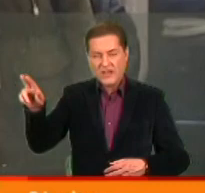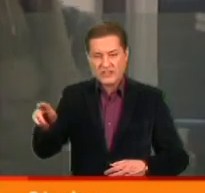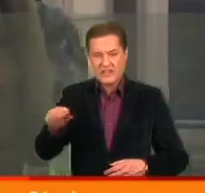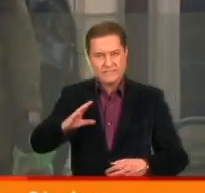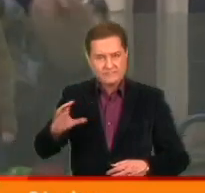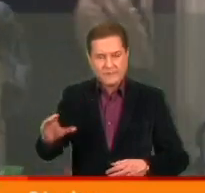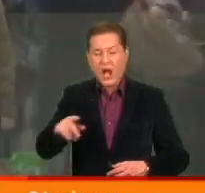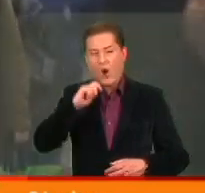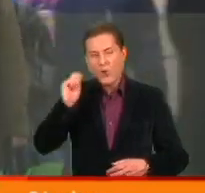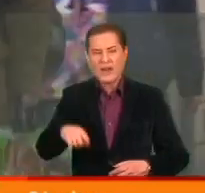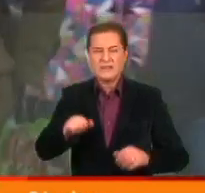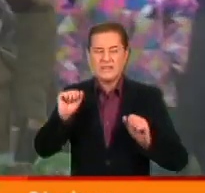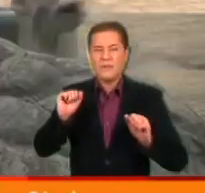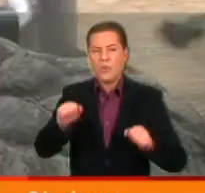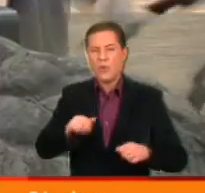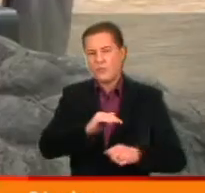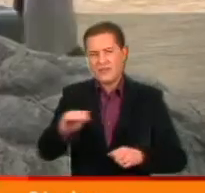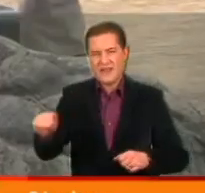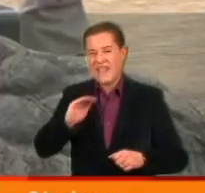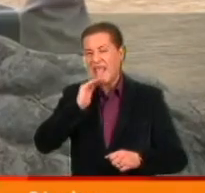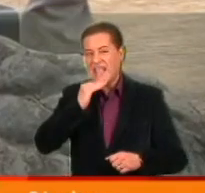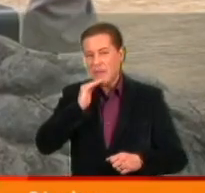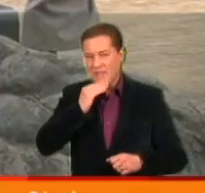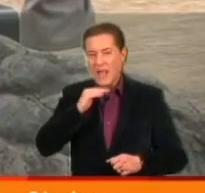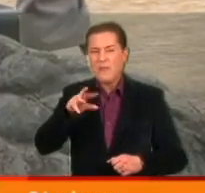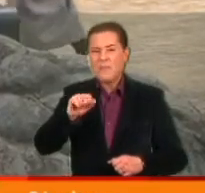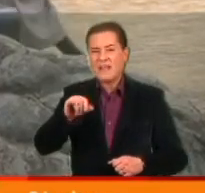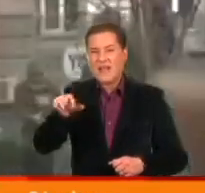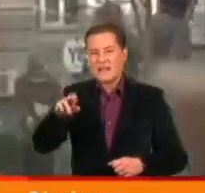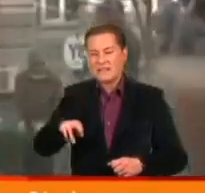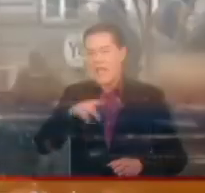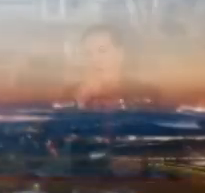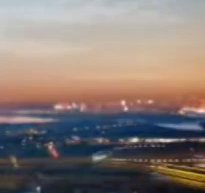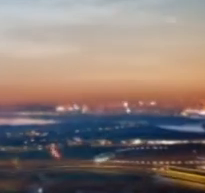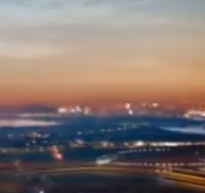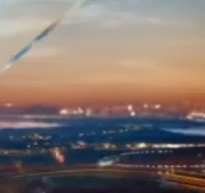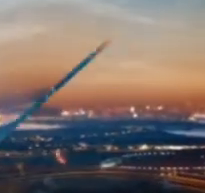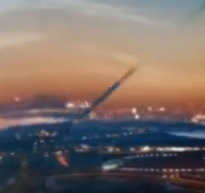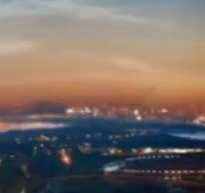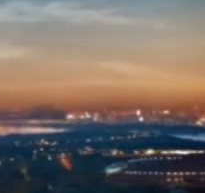та послуги приблизно на одному рівні з єгиптянами, малазійцями та росіянами.